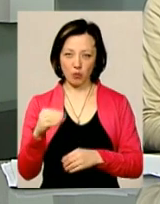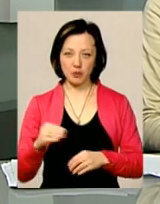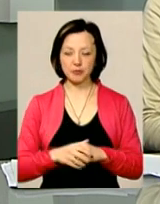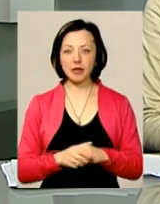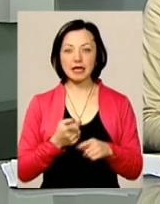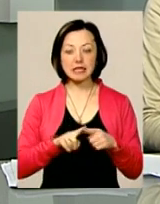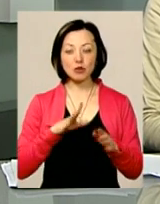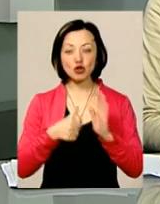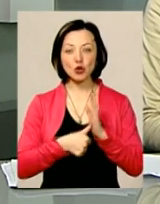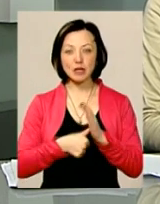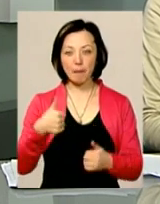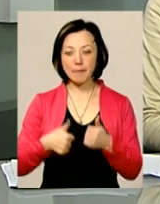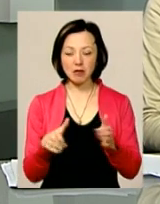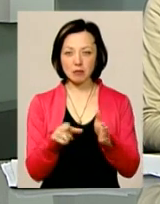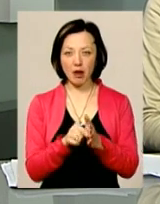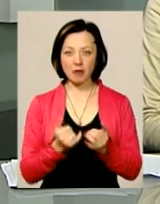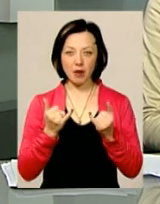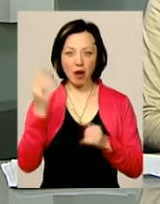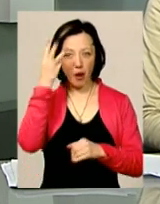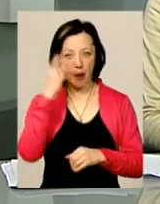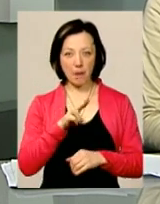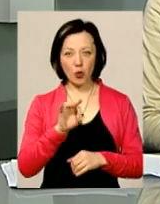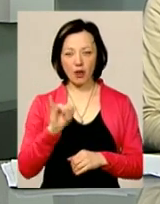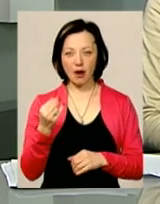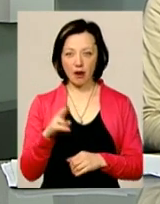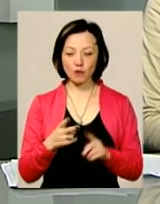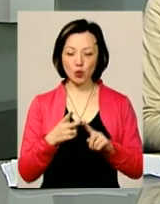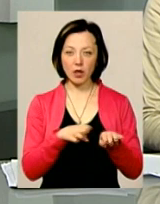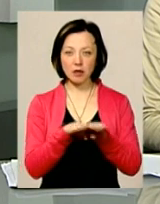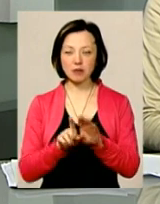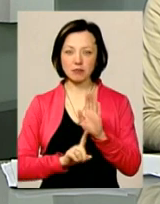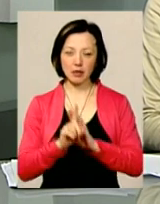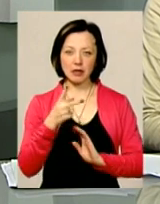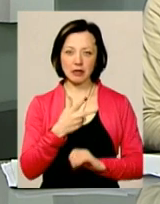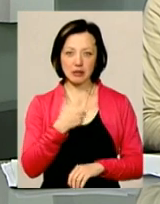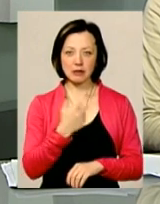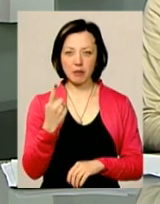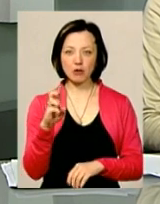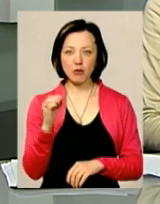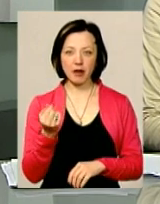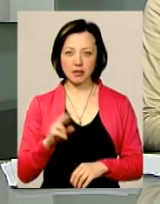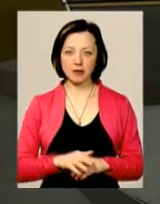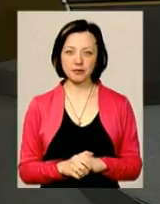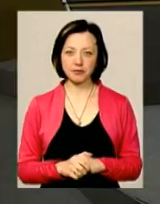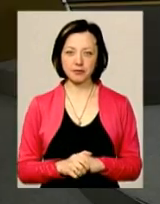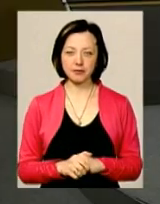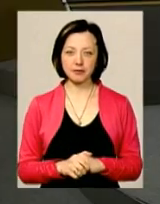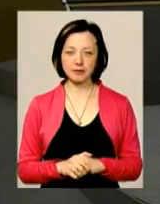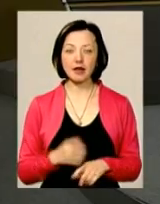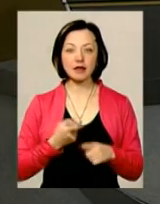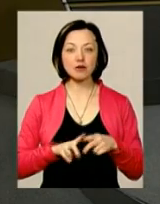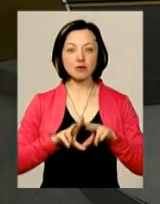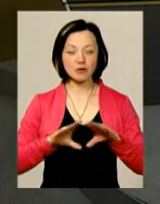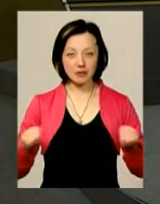Поліссям. Це буде 6-й матч-спаринг для Поділля в цьому році. У 2-й лізі команда стартує 31 березня.